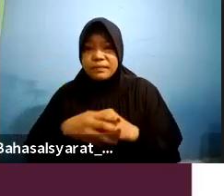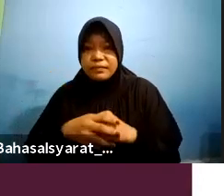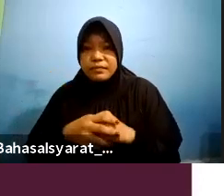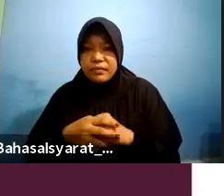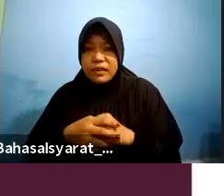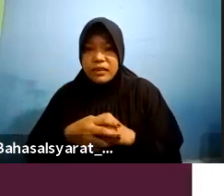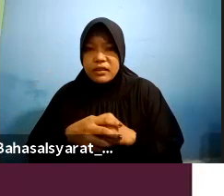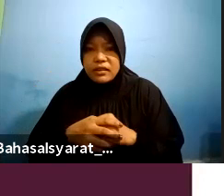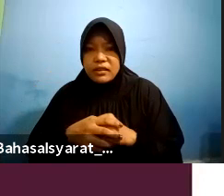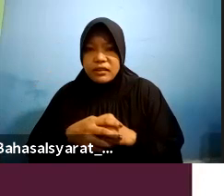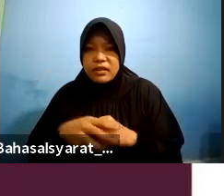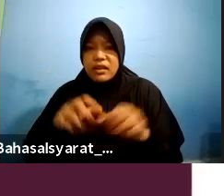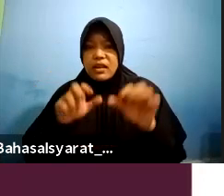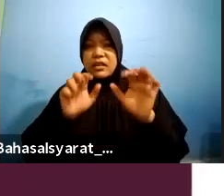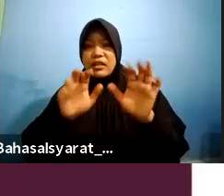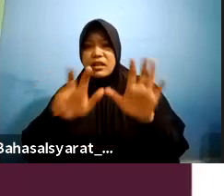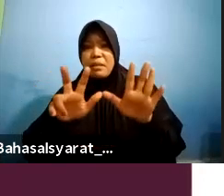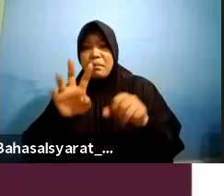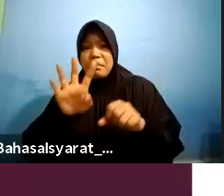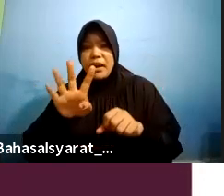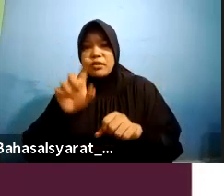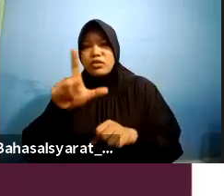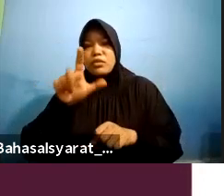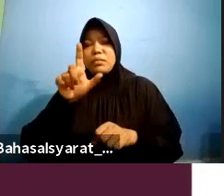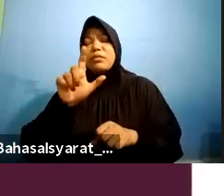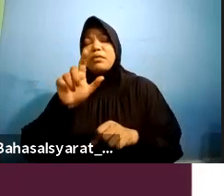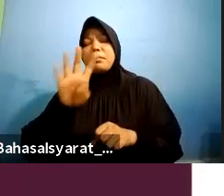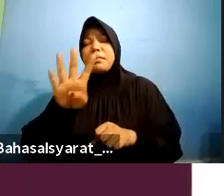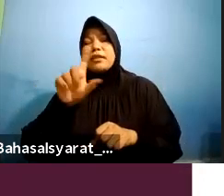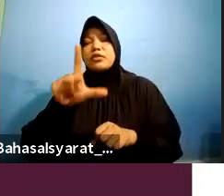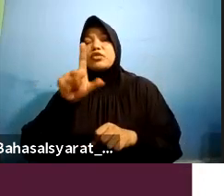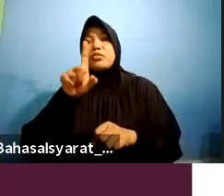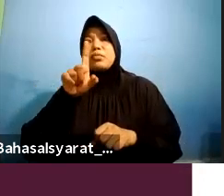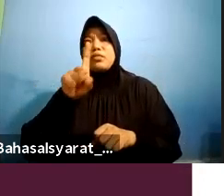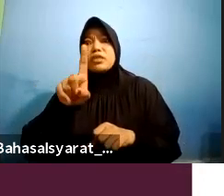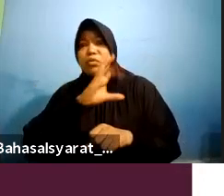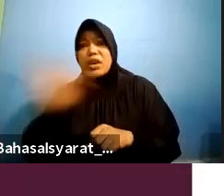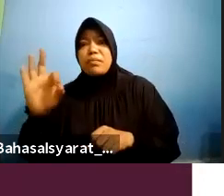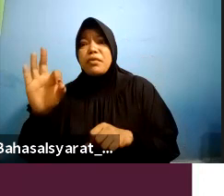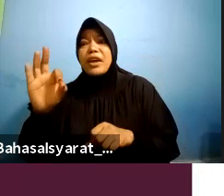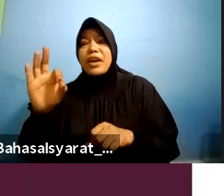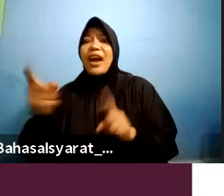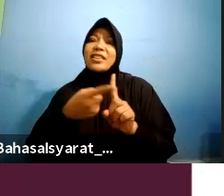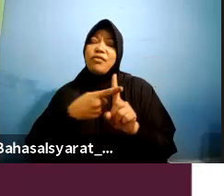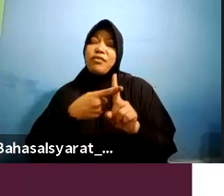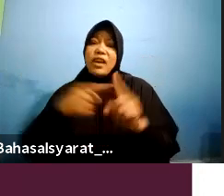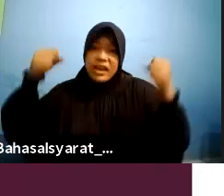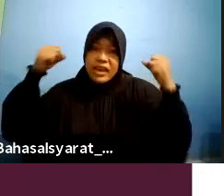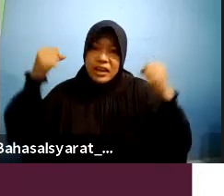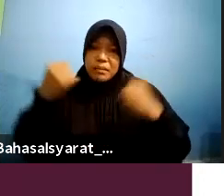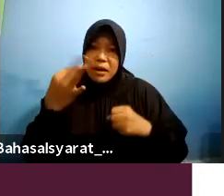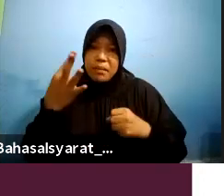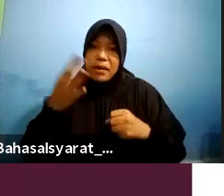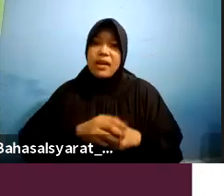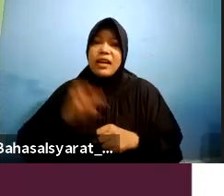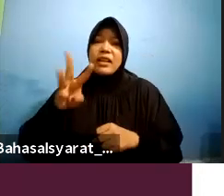orang yang terkonfirmasi. Ini orang 471.000 ini banyak sekali, dan yang sembuhnya 395 orang di